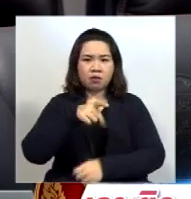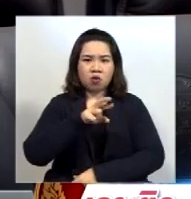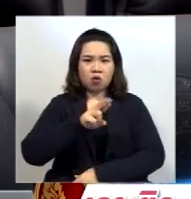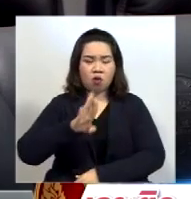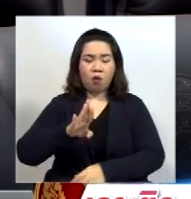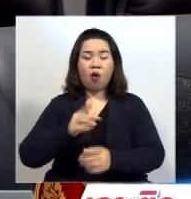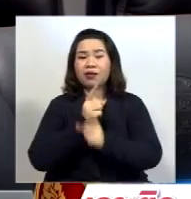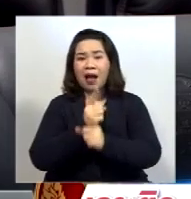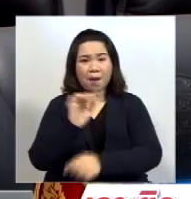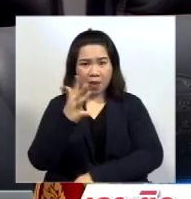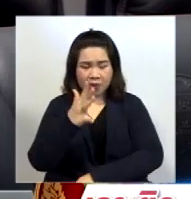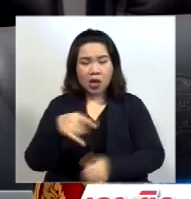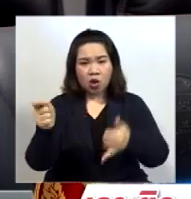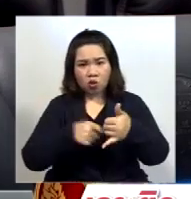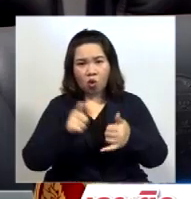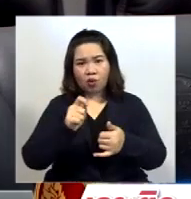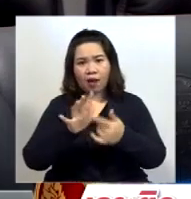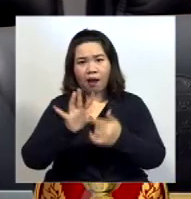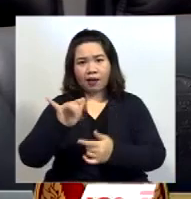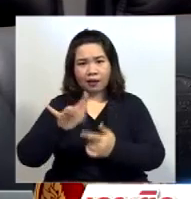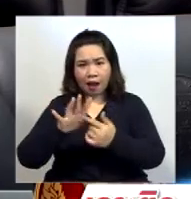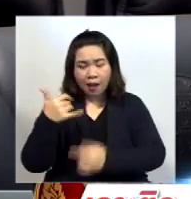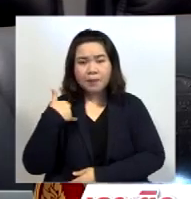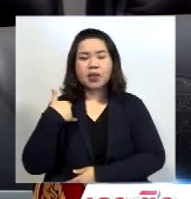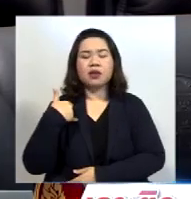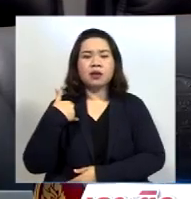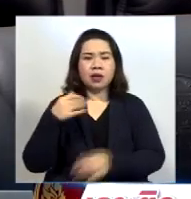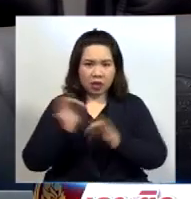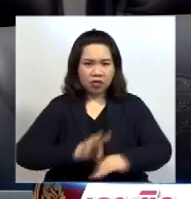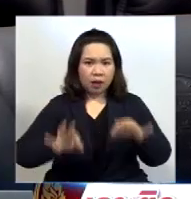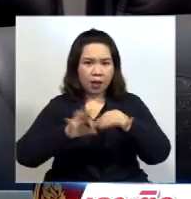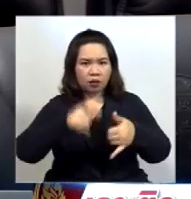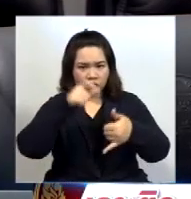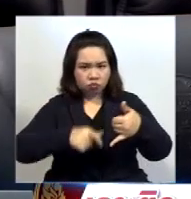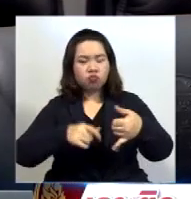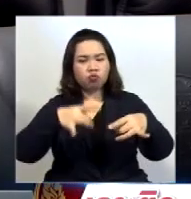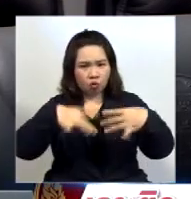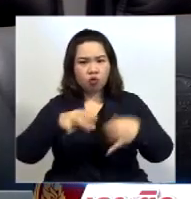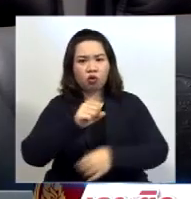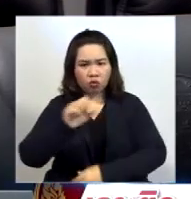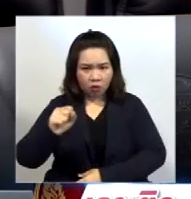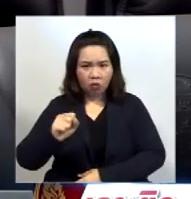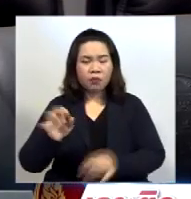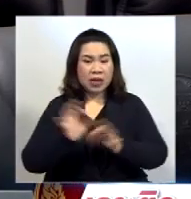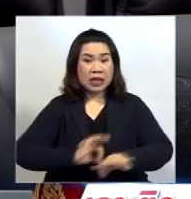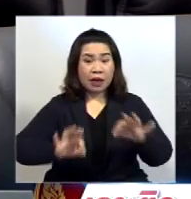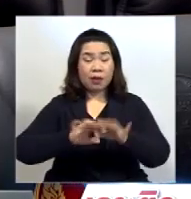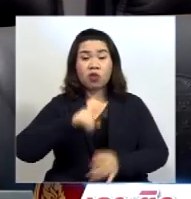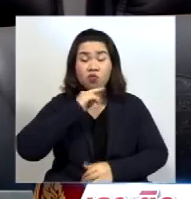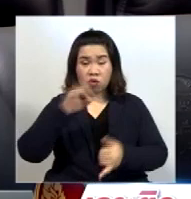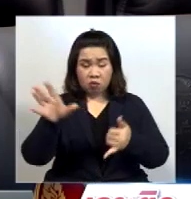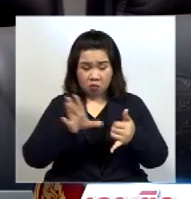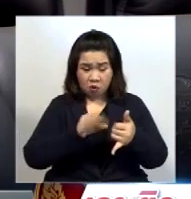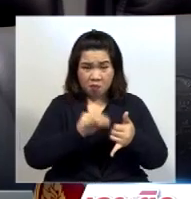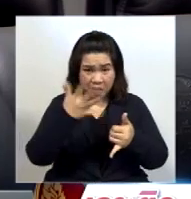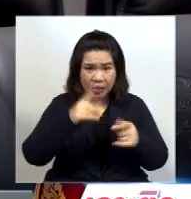มโรคซึ่งก็มีโทษทางอาญาอาจทำให้ขาดคุณสมบัติความเป็นส.ส.รวมถึงการแพร่ระบาดที่ต้องเฝ้าระวังแม้จะไปตรวจมา